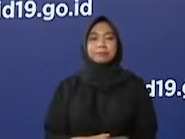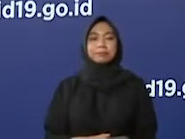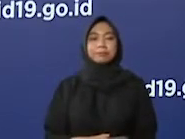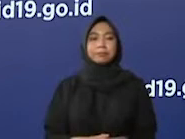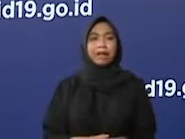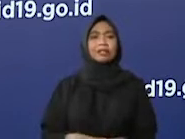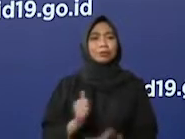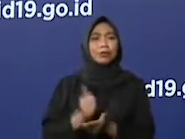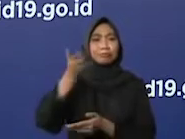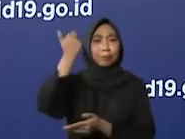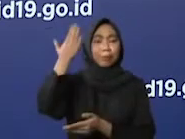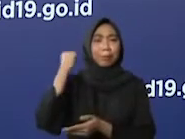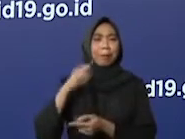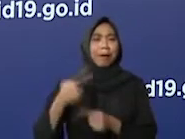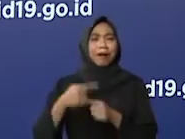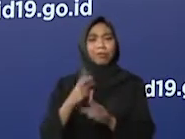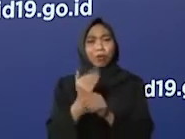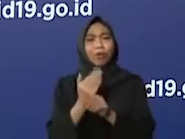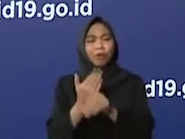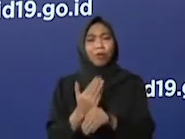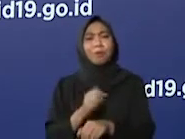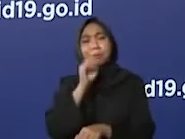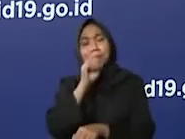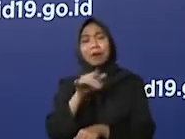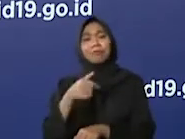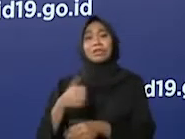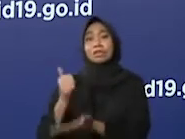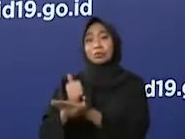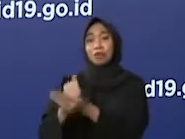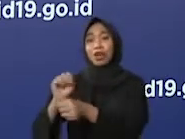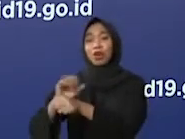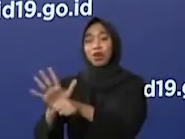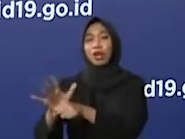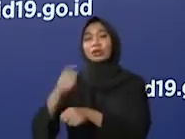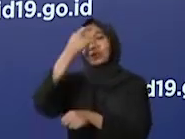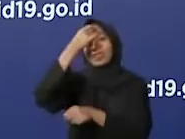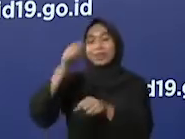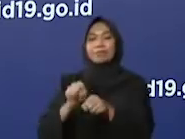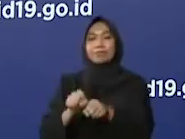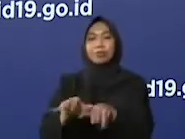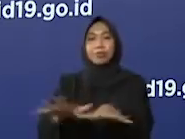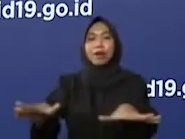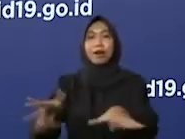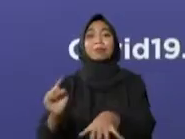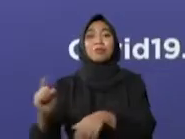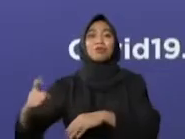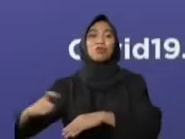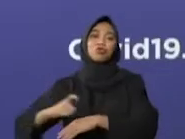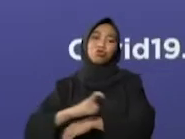kali kami sudah mengingatkan bahwa coffee 19 ini adalah penyakit menular yang disebabkan oleh virus